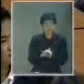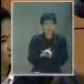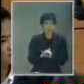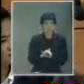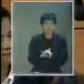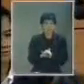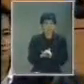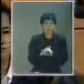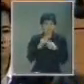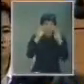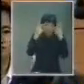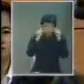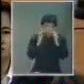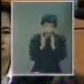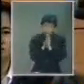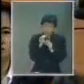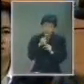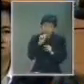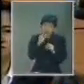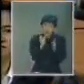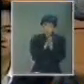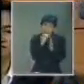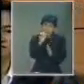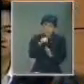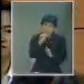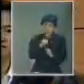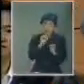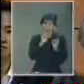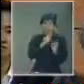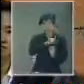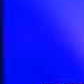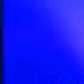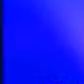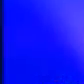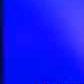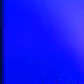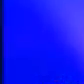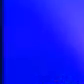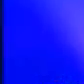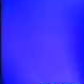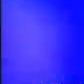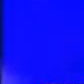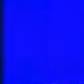ท่านนายกอยู่พักท่านใช่ไหมฮะคุณนาฏยาเนี่ยโอเคไปถามดูได้ครับ